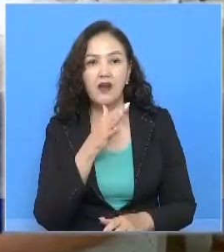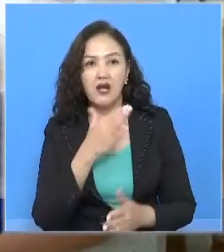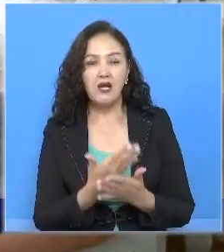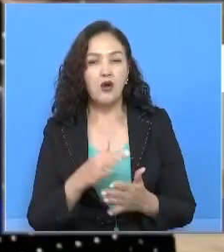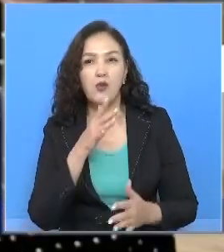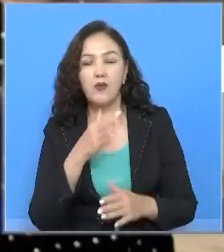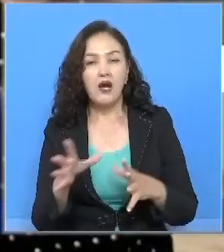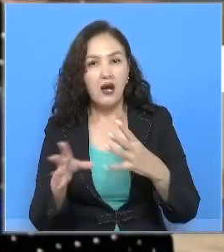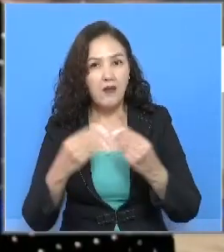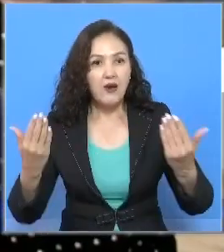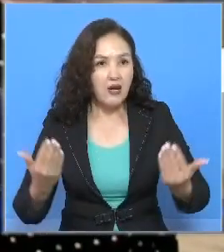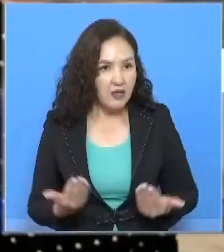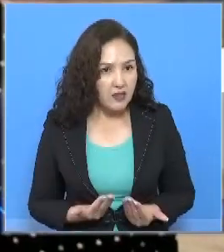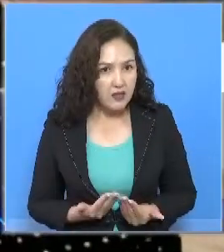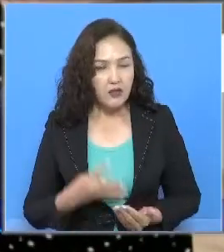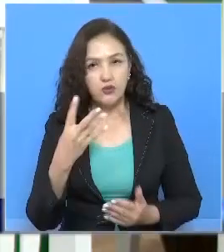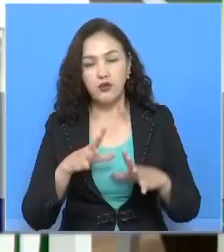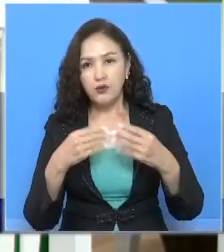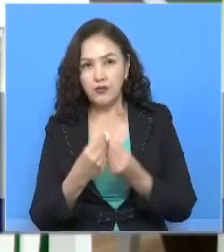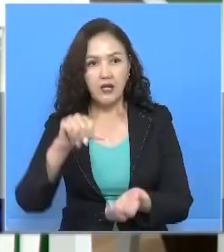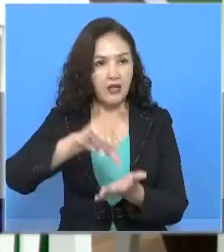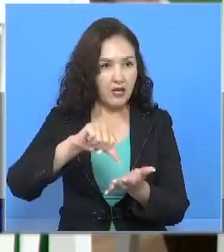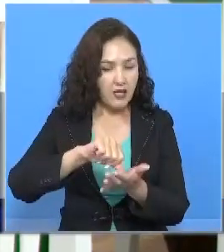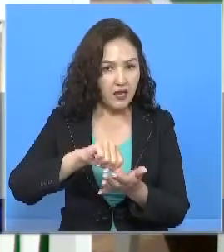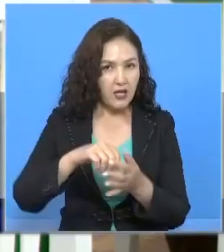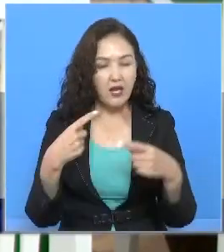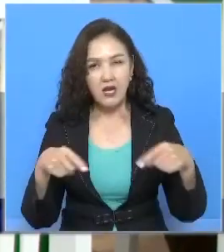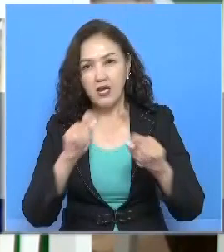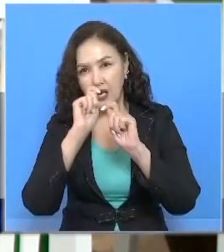аса уақыт бірге ғұмыр кешіп келе жатқан 4 отбасы қатысты. Оларға